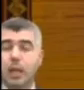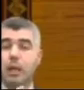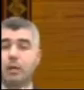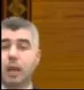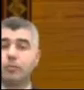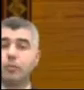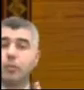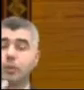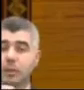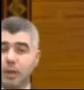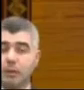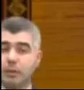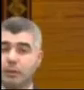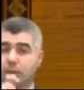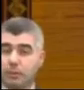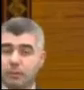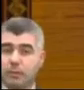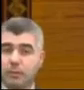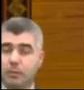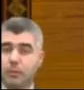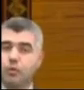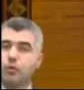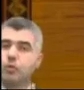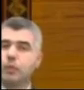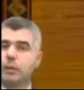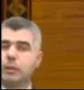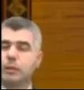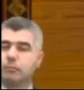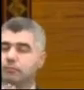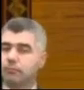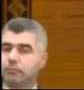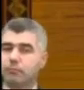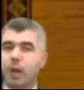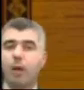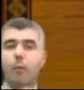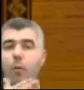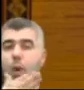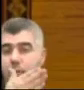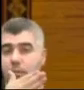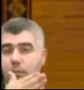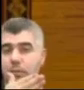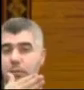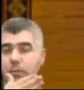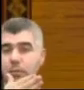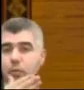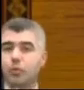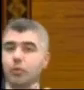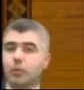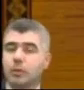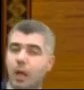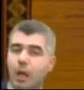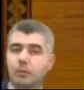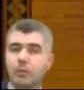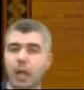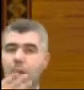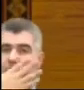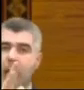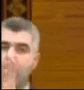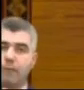بغض النظر عن بلدينا، نحن نريد كتابة صفحة جديدة من أجل